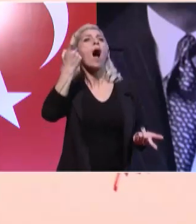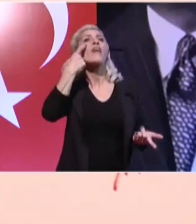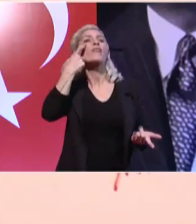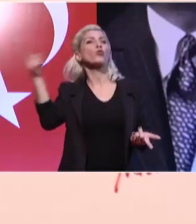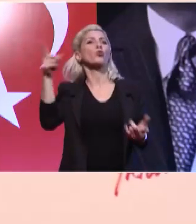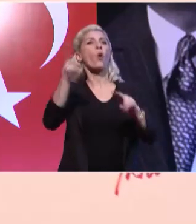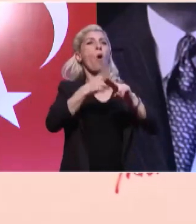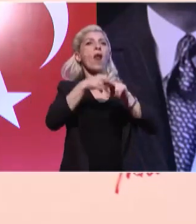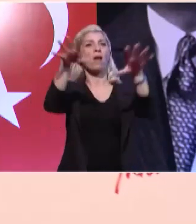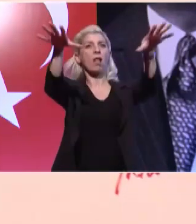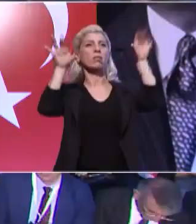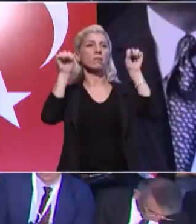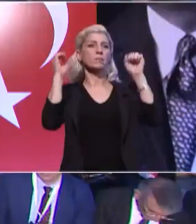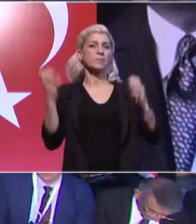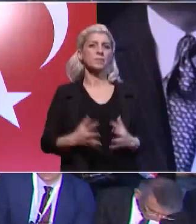aldılar.